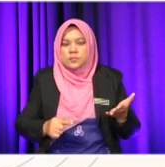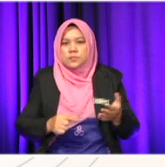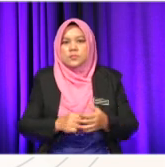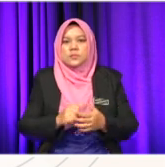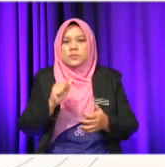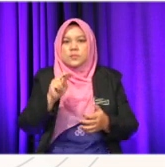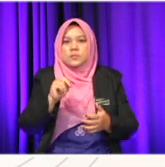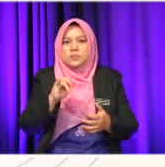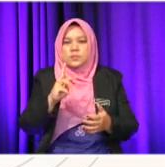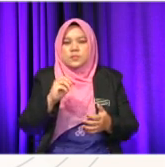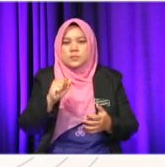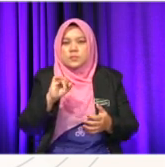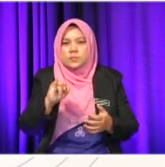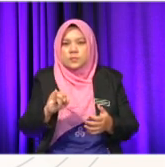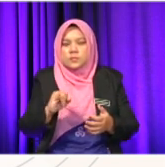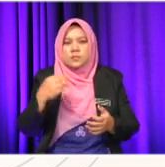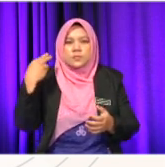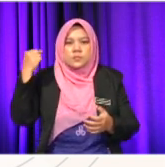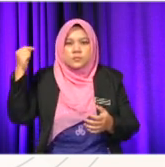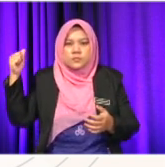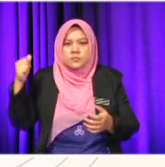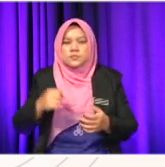animasi boleh jadi pagar video